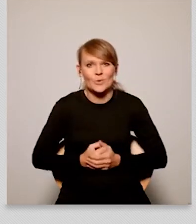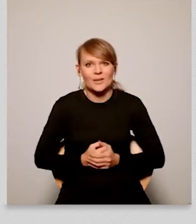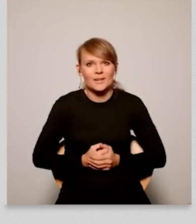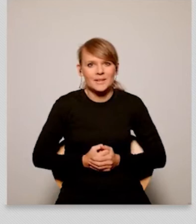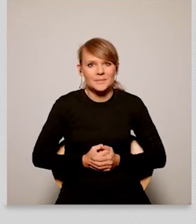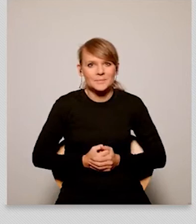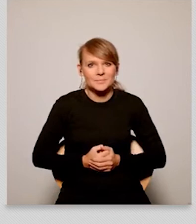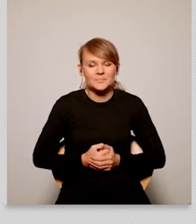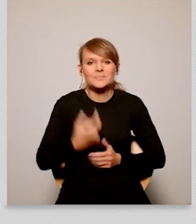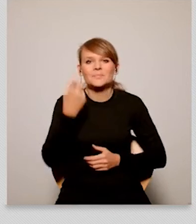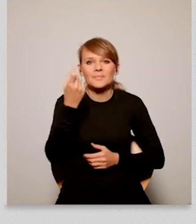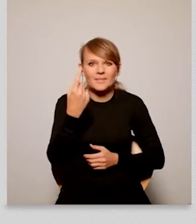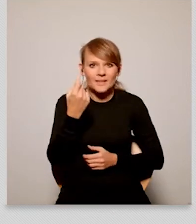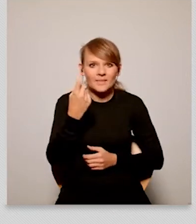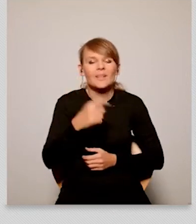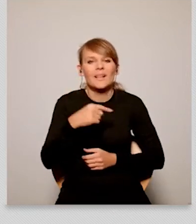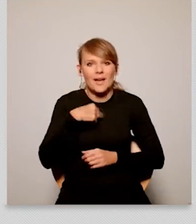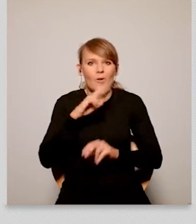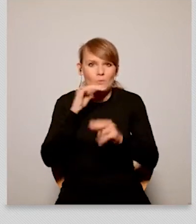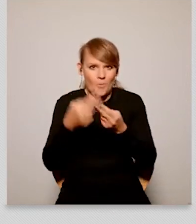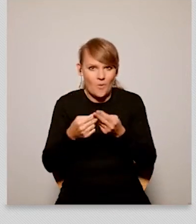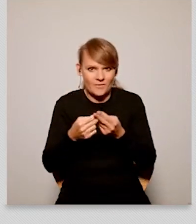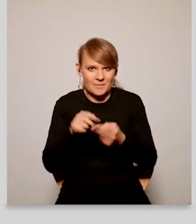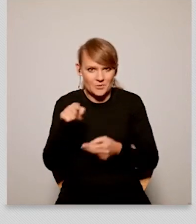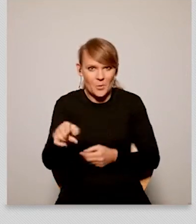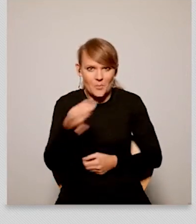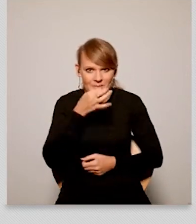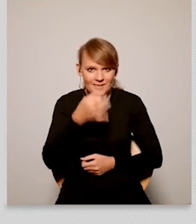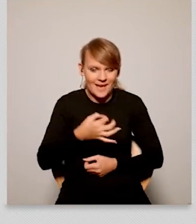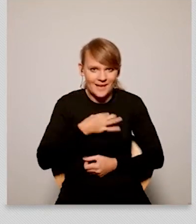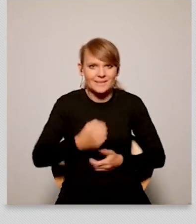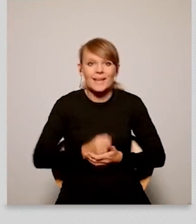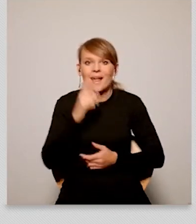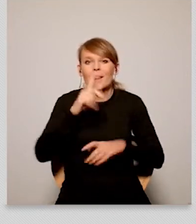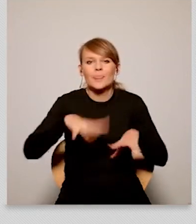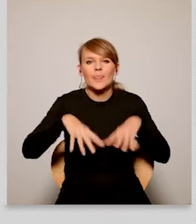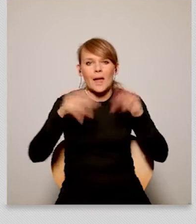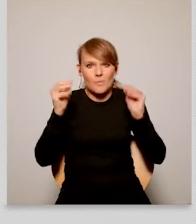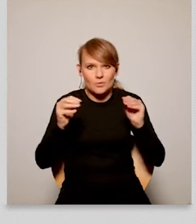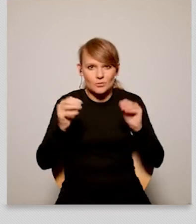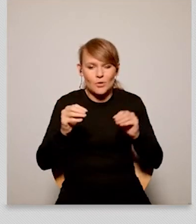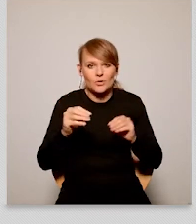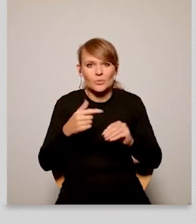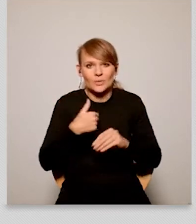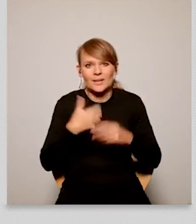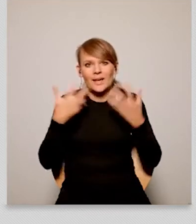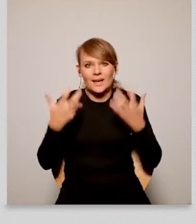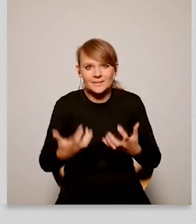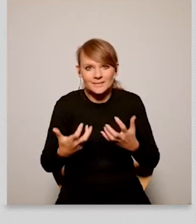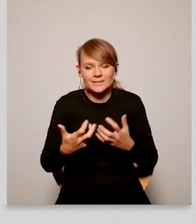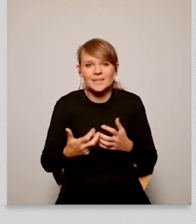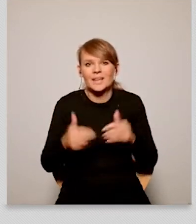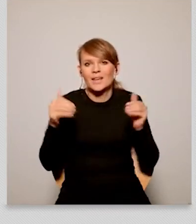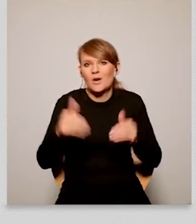Ja za chwilkę dojdę do odpowiedzi na to pytanie, natomiast na początku chciałbym może wzmocnić,